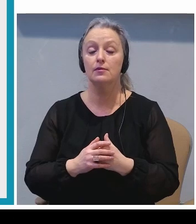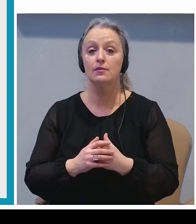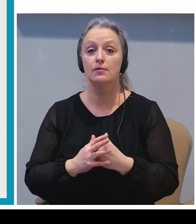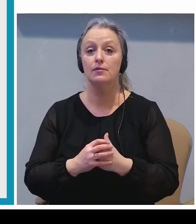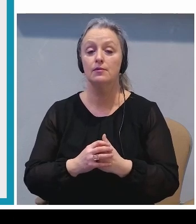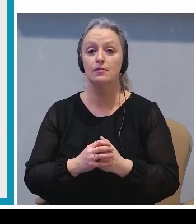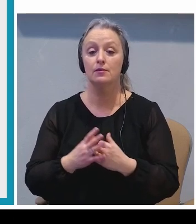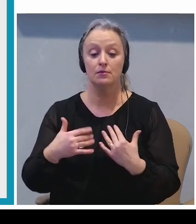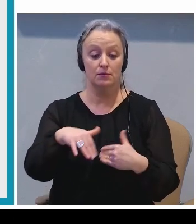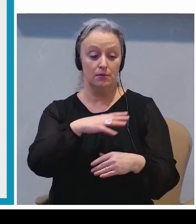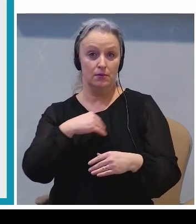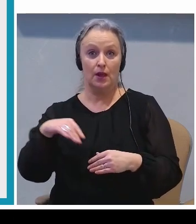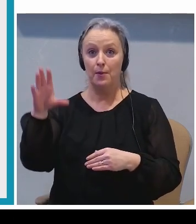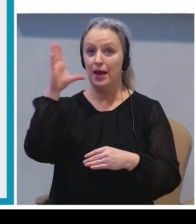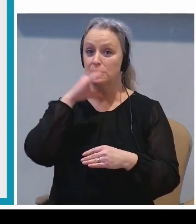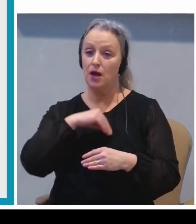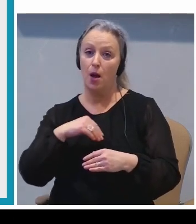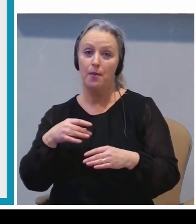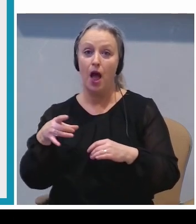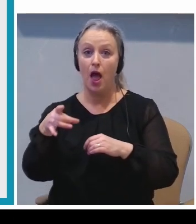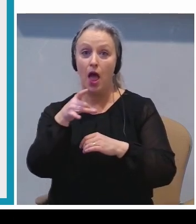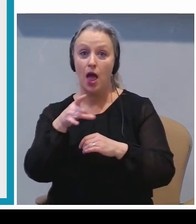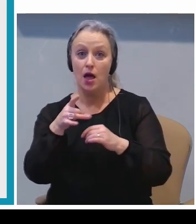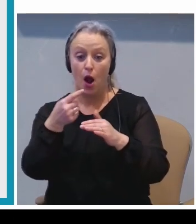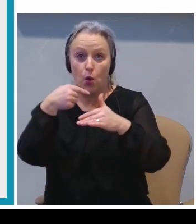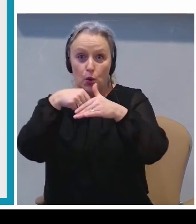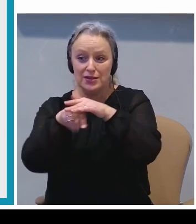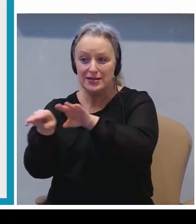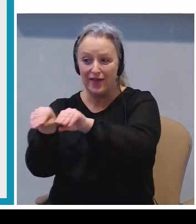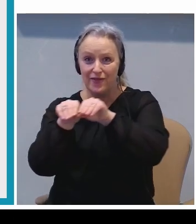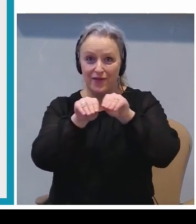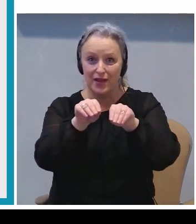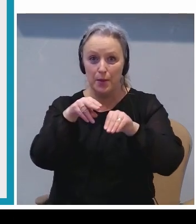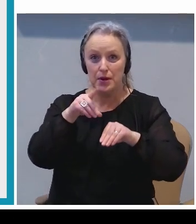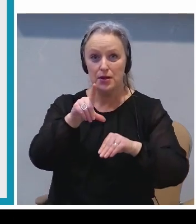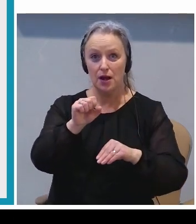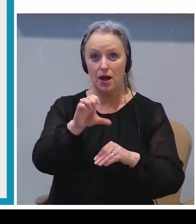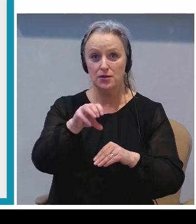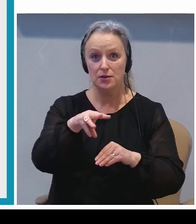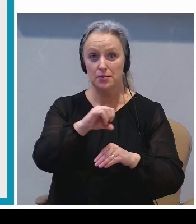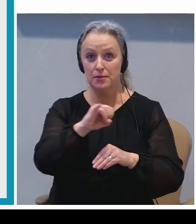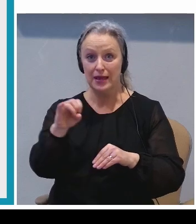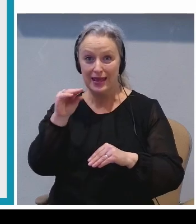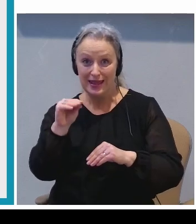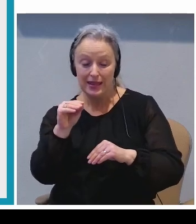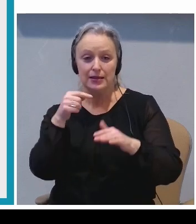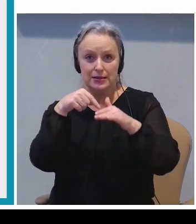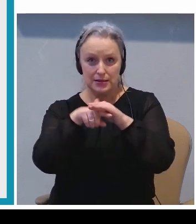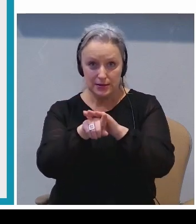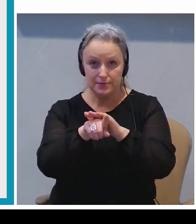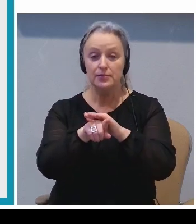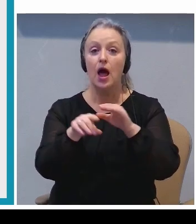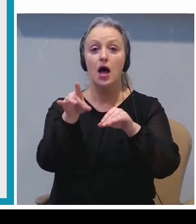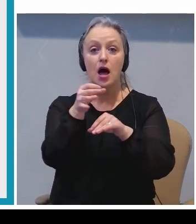Saame viia rakuplasmiidid, mis kodeerivad näiteks raku seina